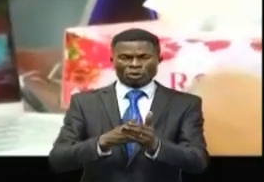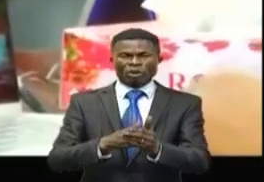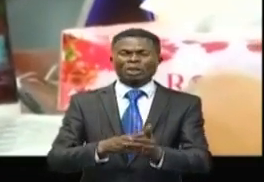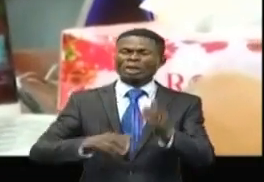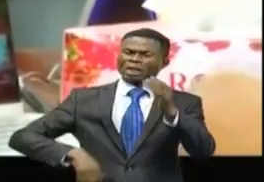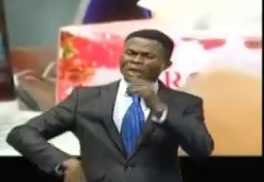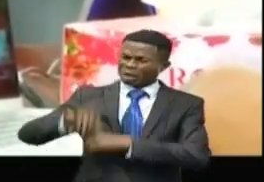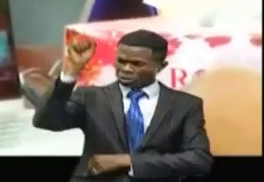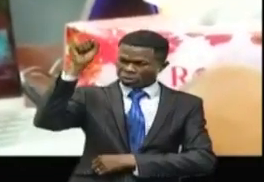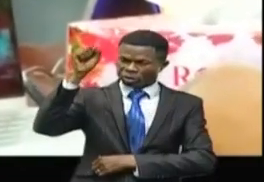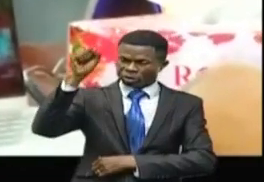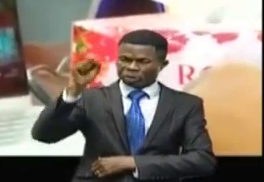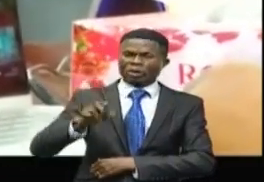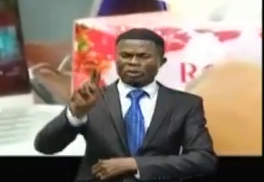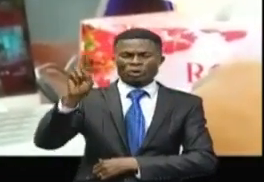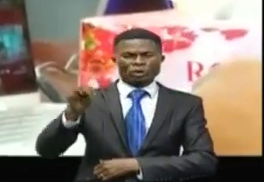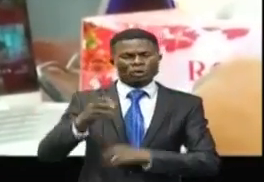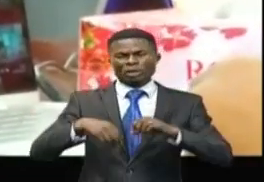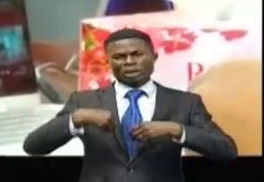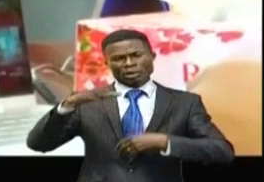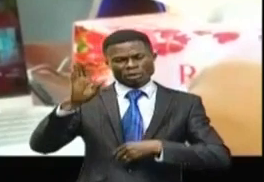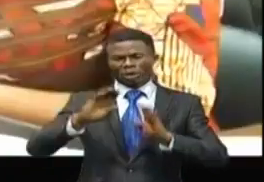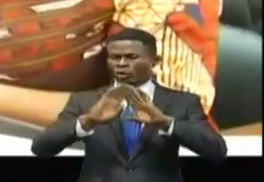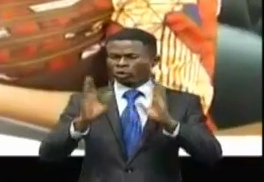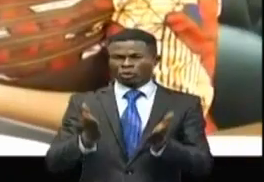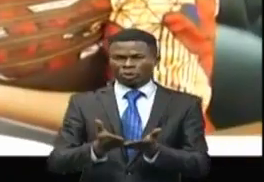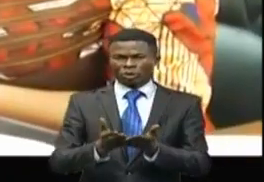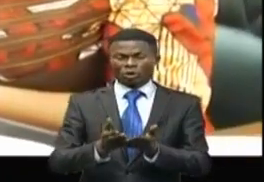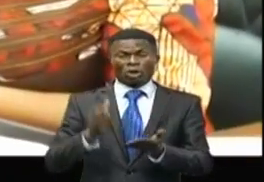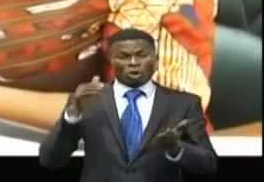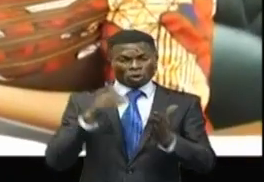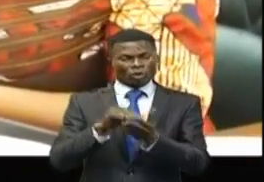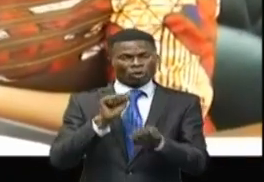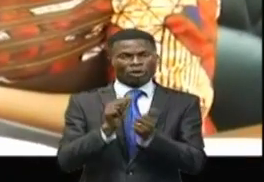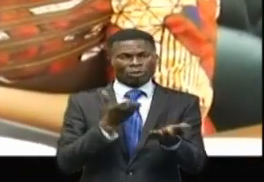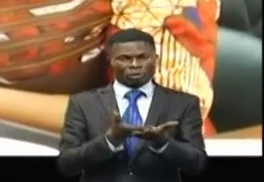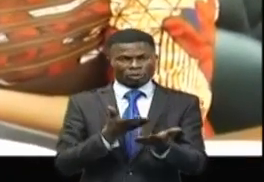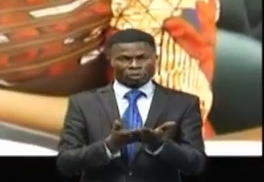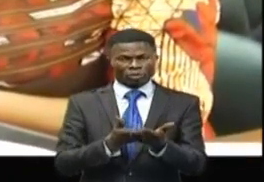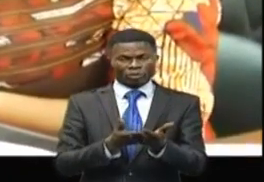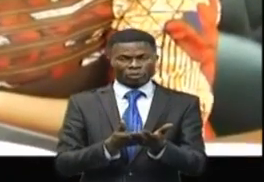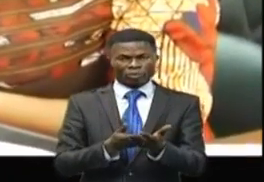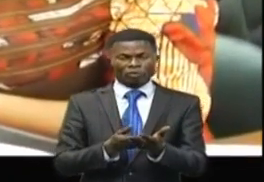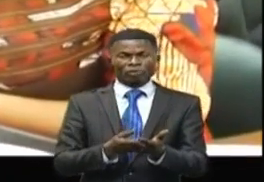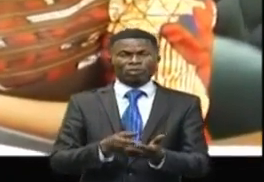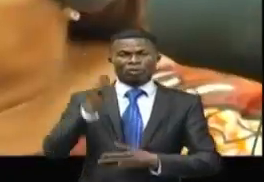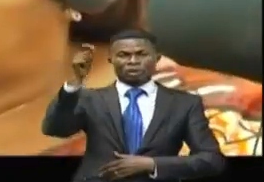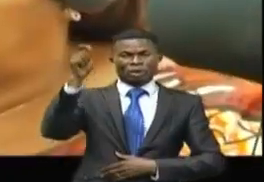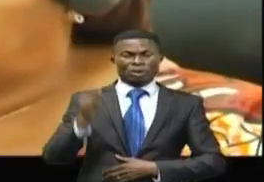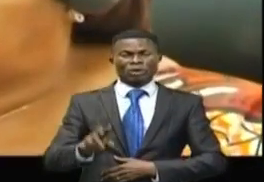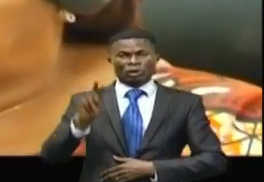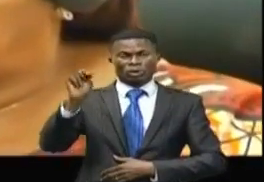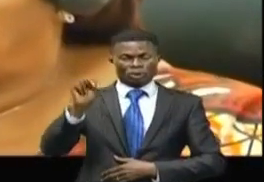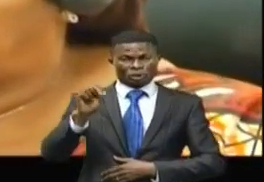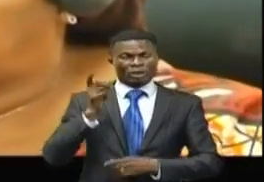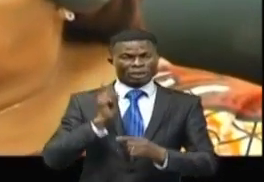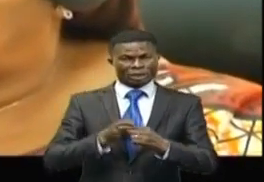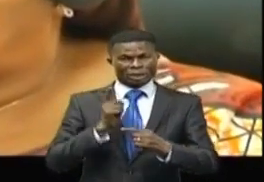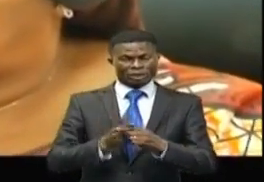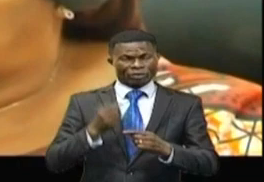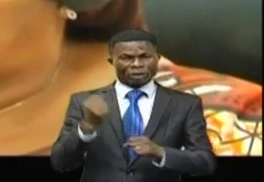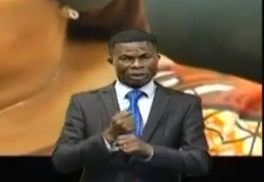départs de la monusco de l'art antique face à cette situation les éléments de la monusco sont en difficulté des